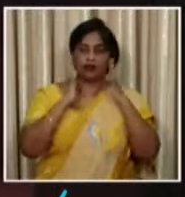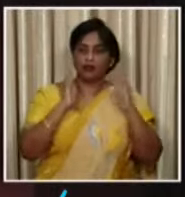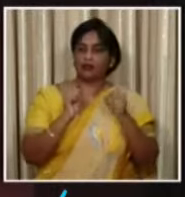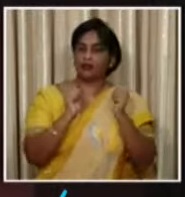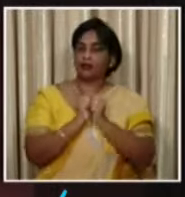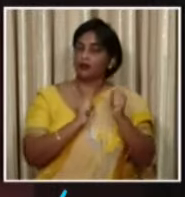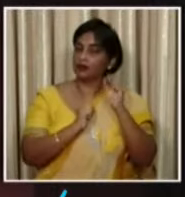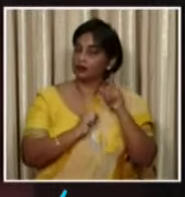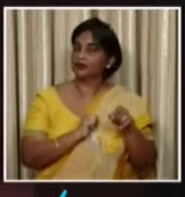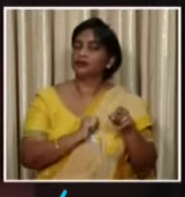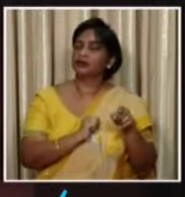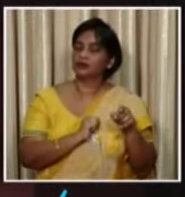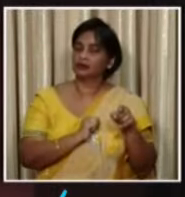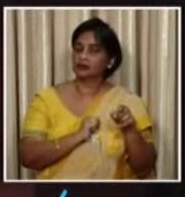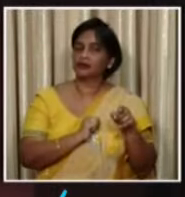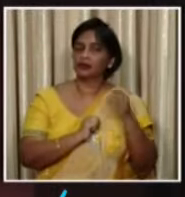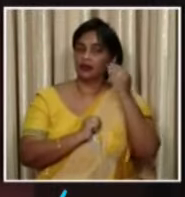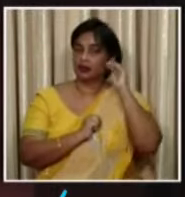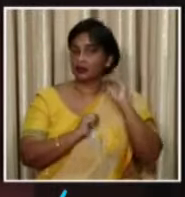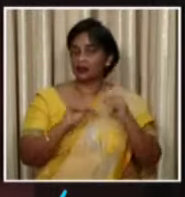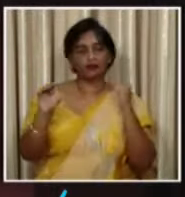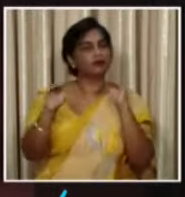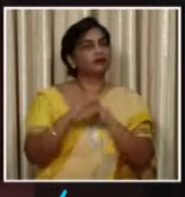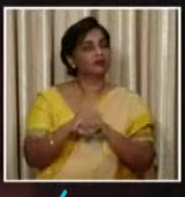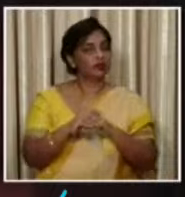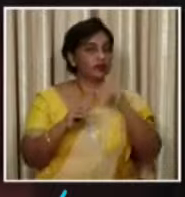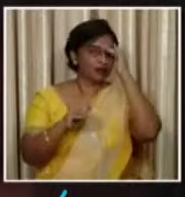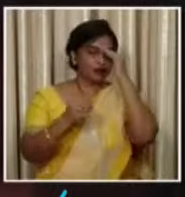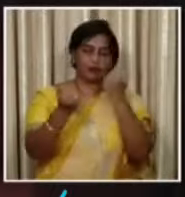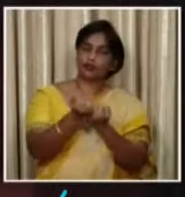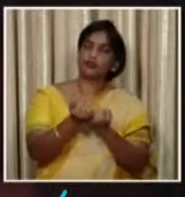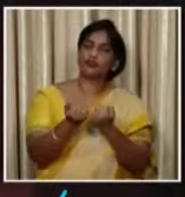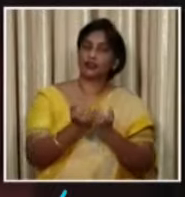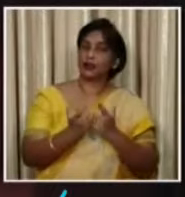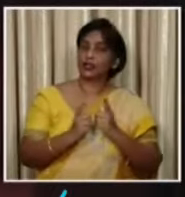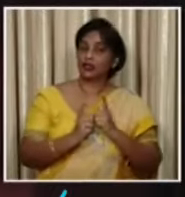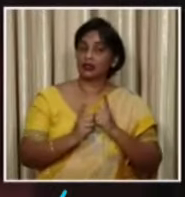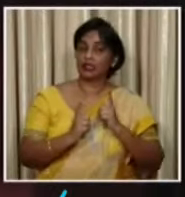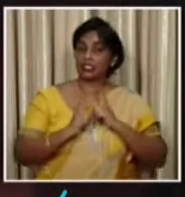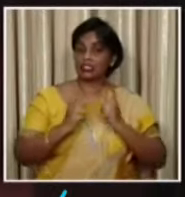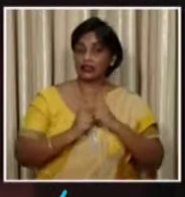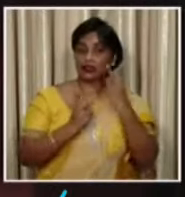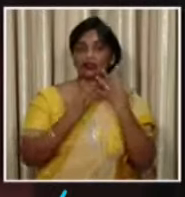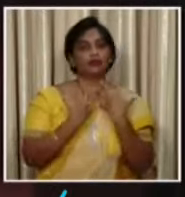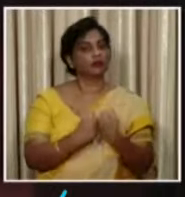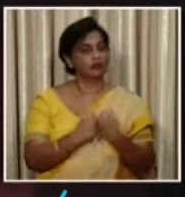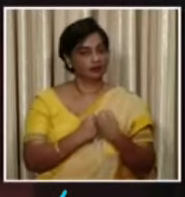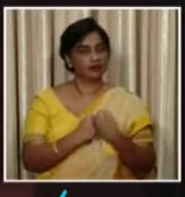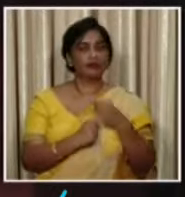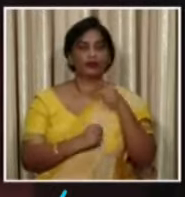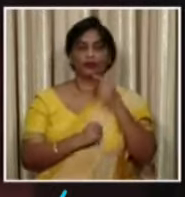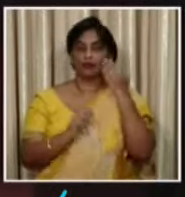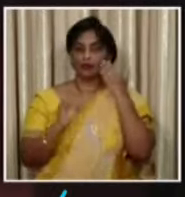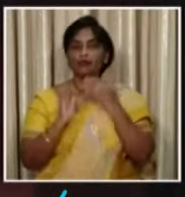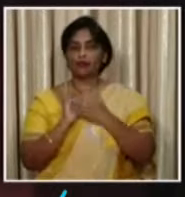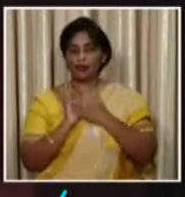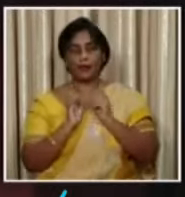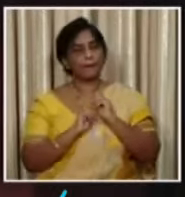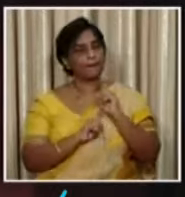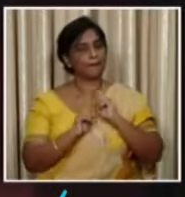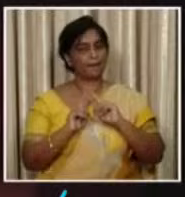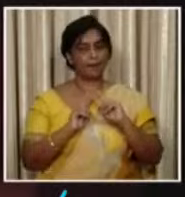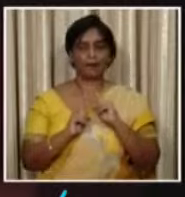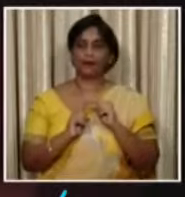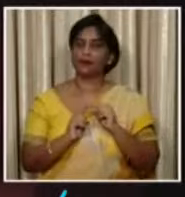ක්‍රියාවකට ඒ දැරිය හවුල් වුණා, නායකත්වය දුන්නා, ජීවිත දෙකක් බේරගත්තා. ඒ පිළිබඳව මම හිතන්නේ